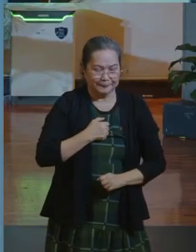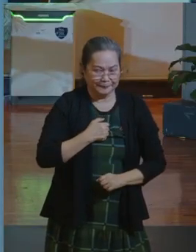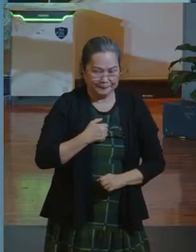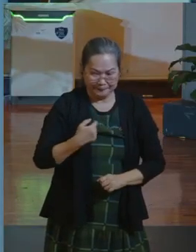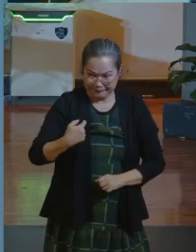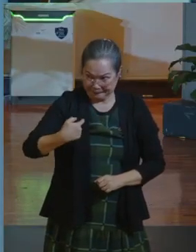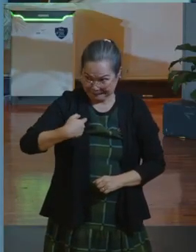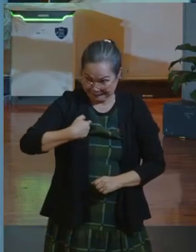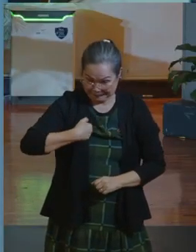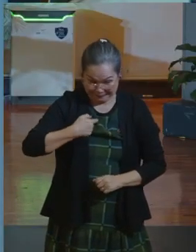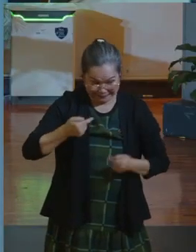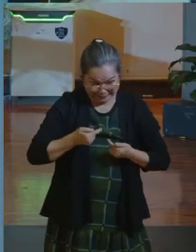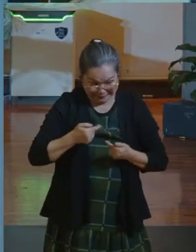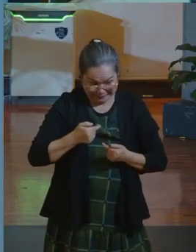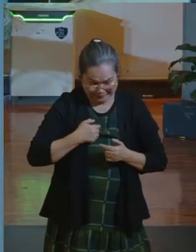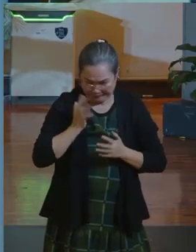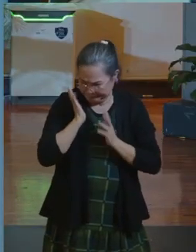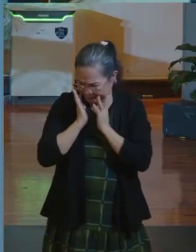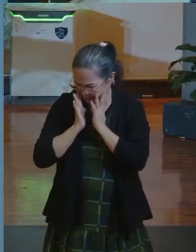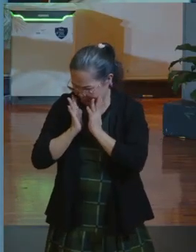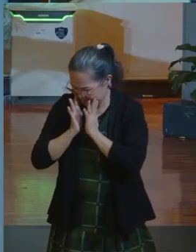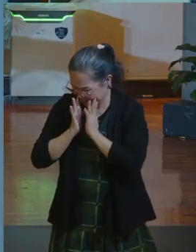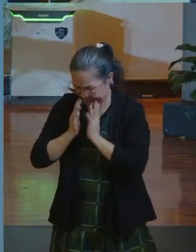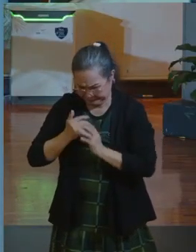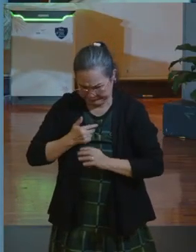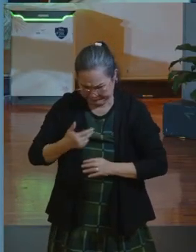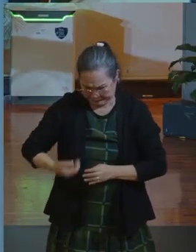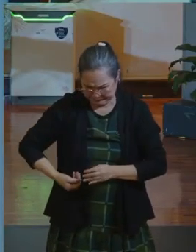sa kanyang masamang hanap buhay,